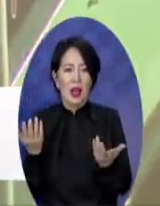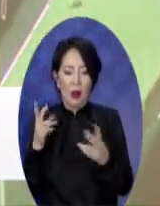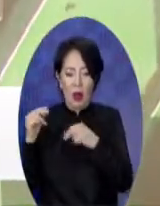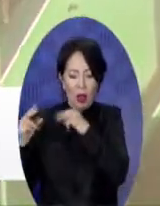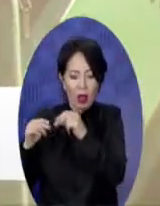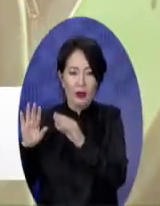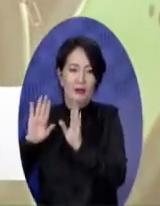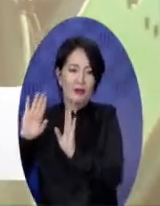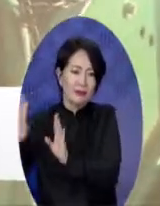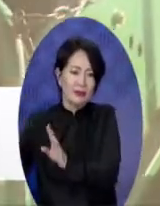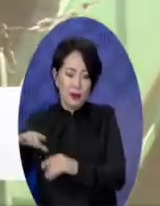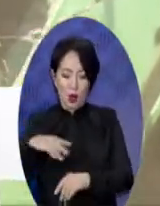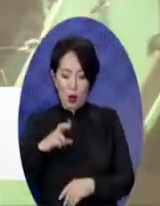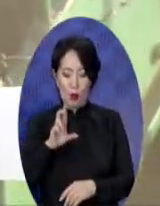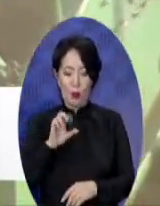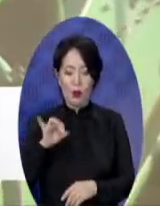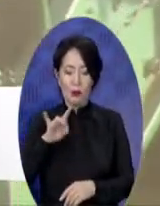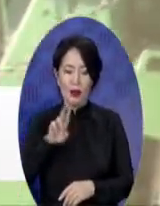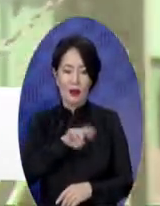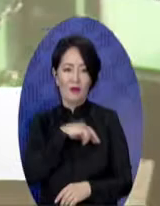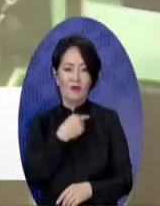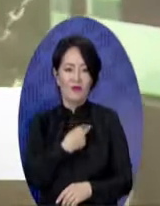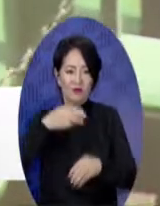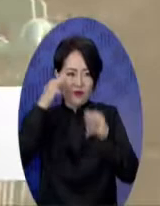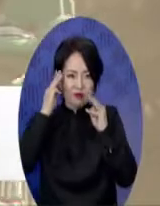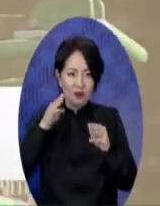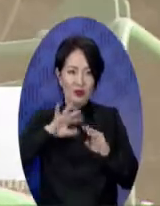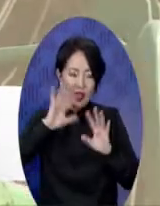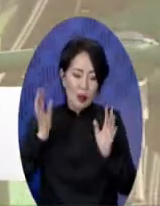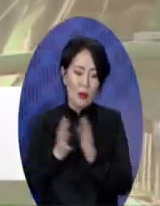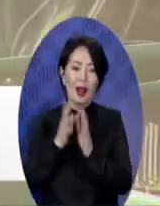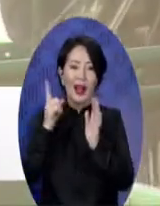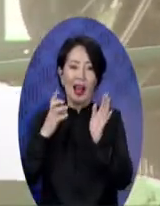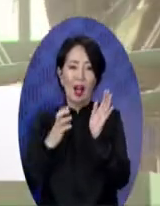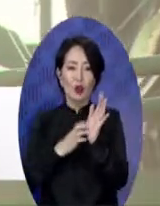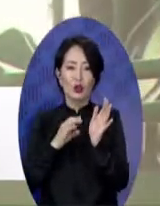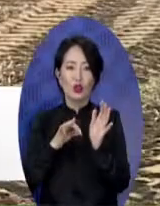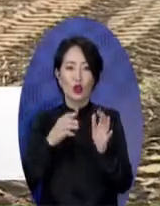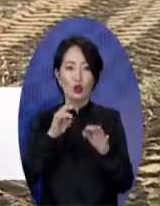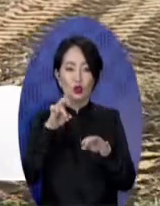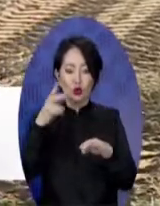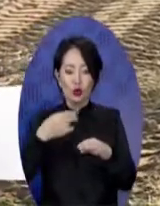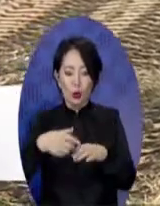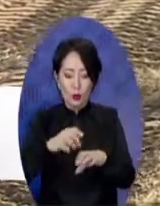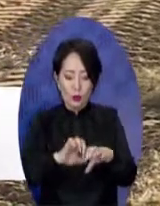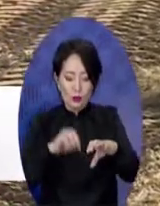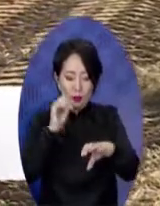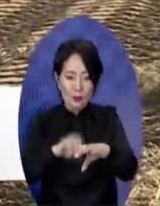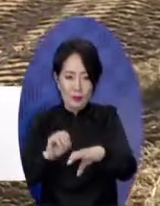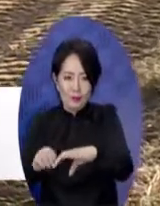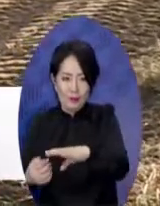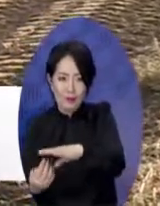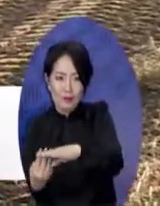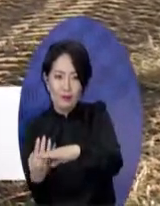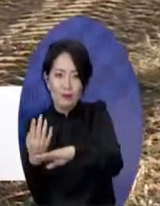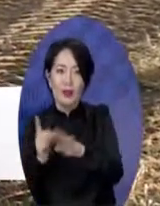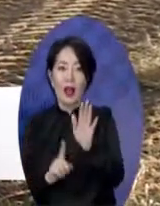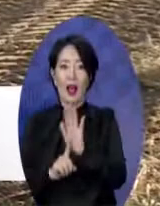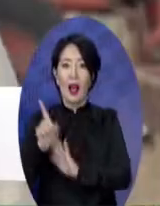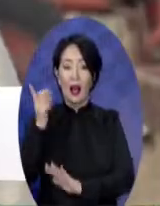байхад Л.Болдбаатар зөрөгтэй шийдэл гарган 19 тонн төмсийг анх нутагшуулж байжээ.